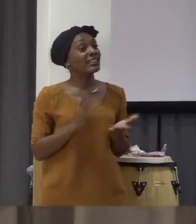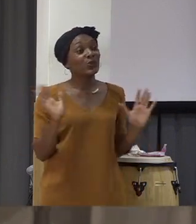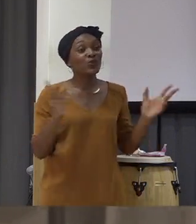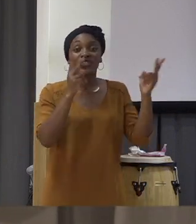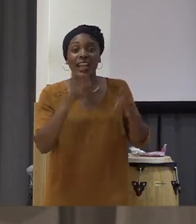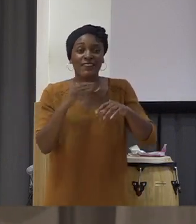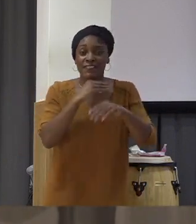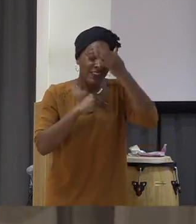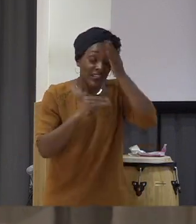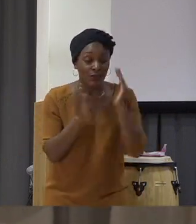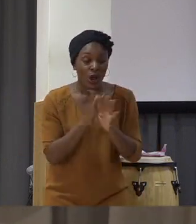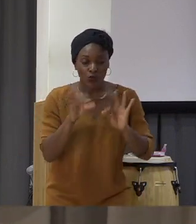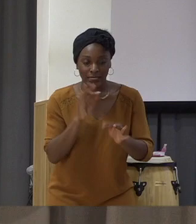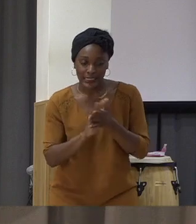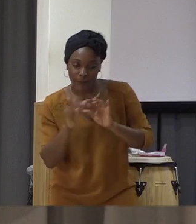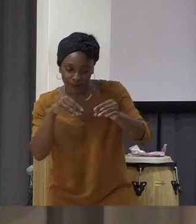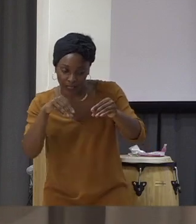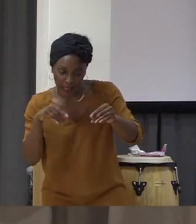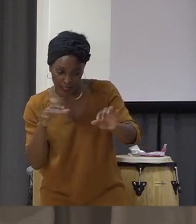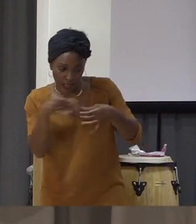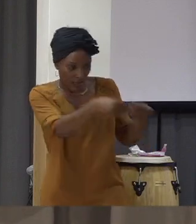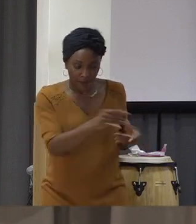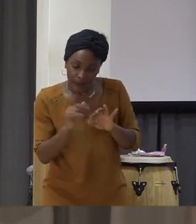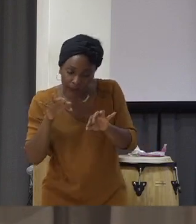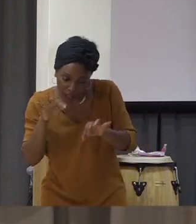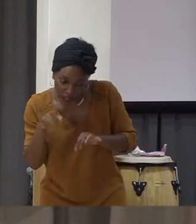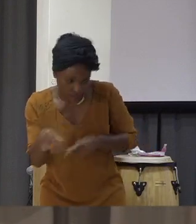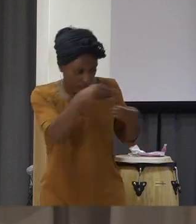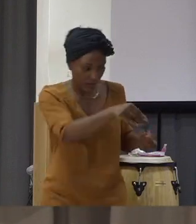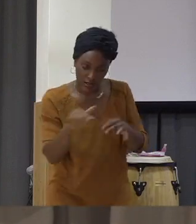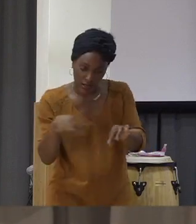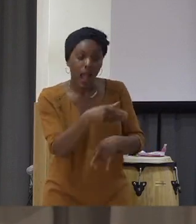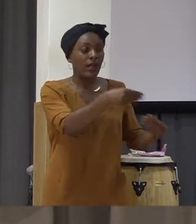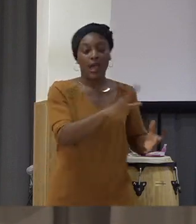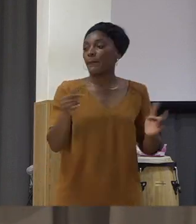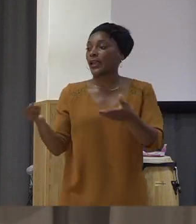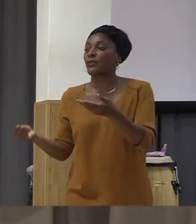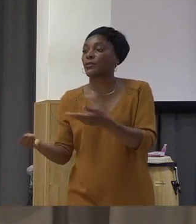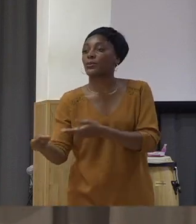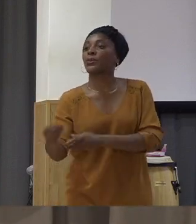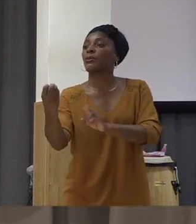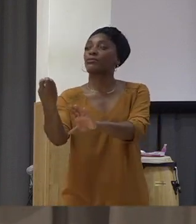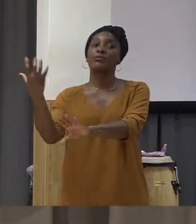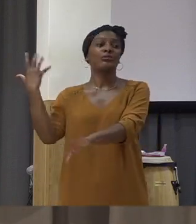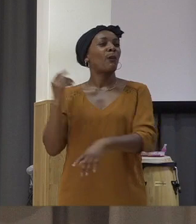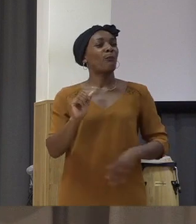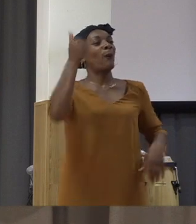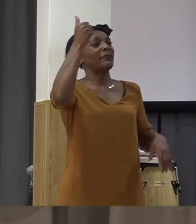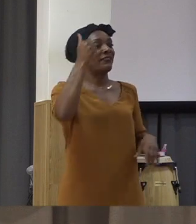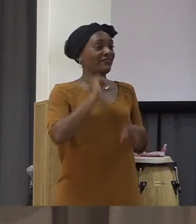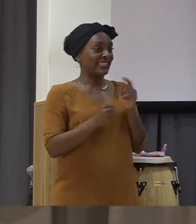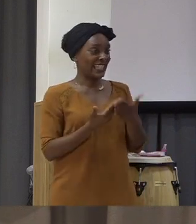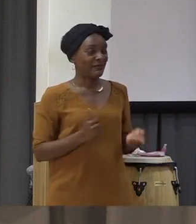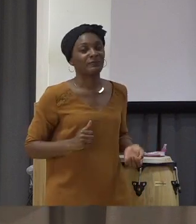me dépêchais de choisir les chants, là, de les sélectionner, là, de les trouver, et je les projetais. Ça a été mon premier travail. Comme je l'ai dit ce matin, parce